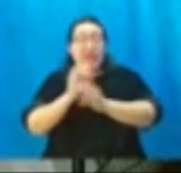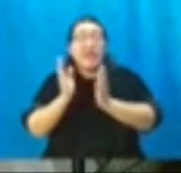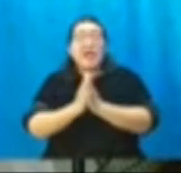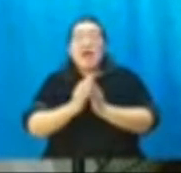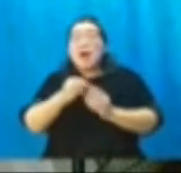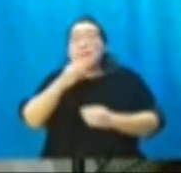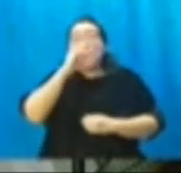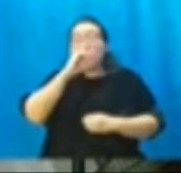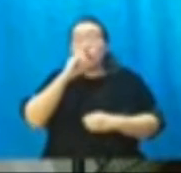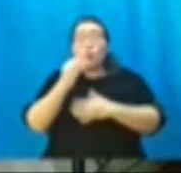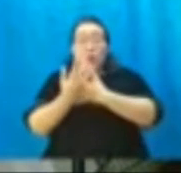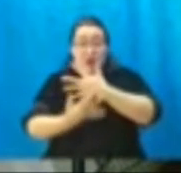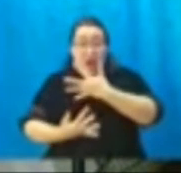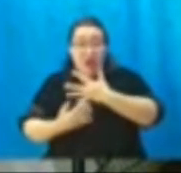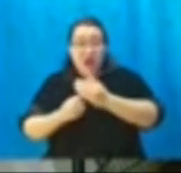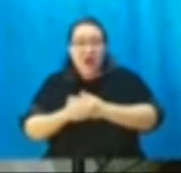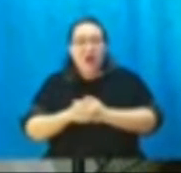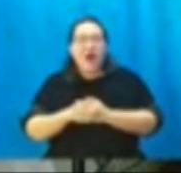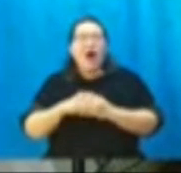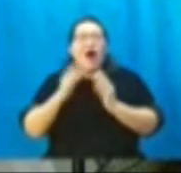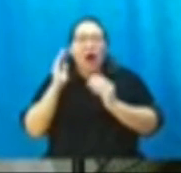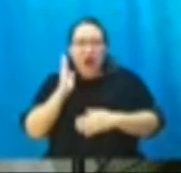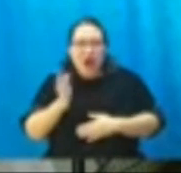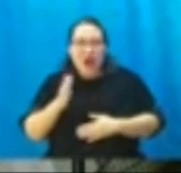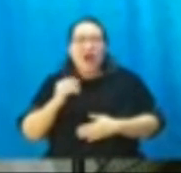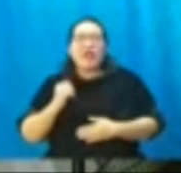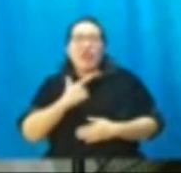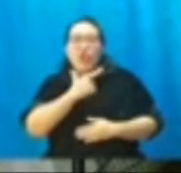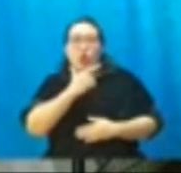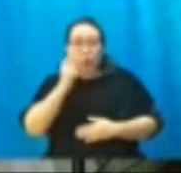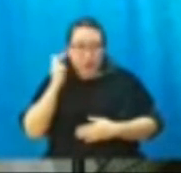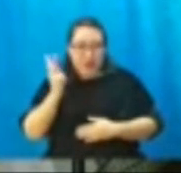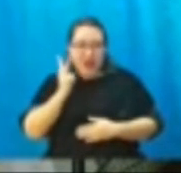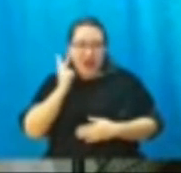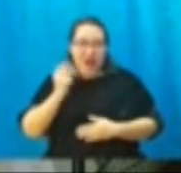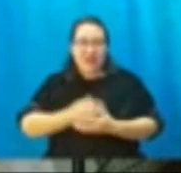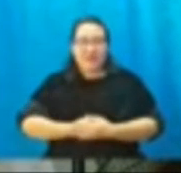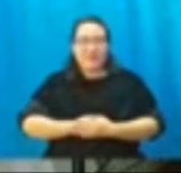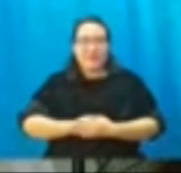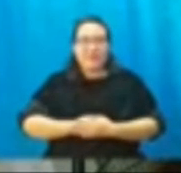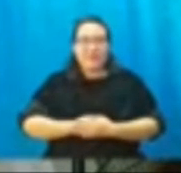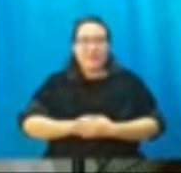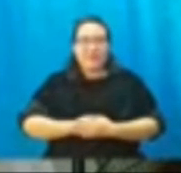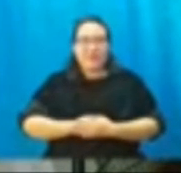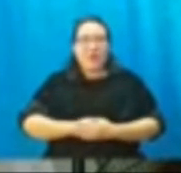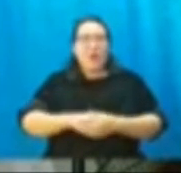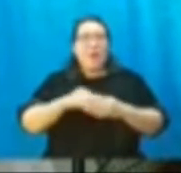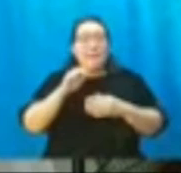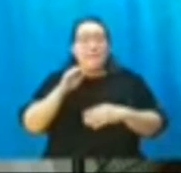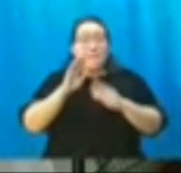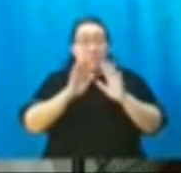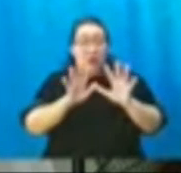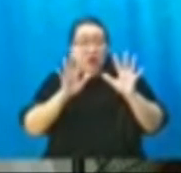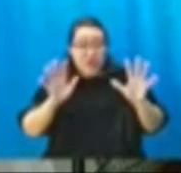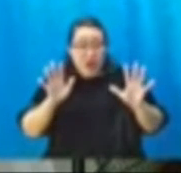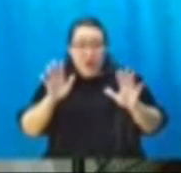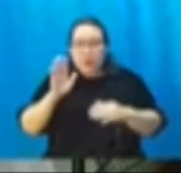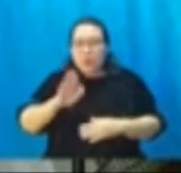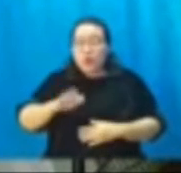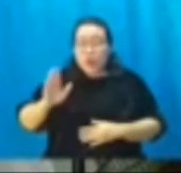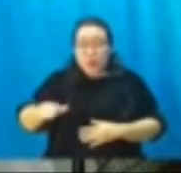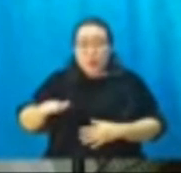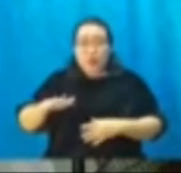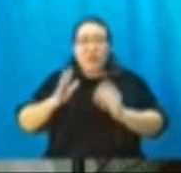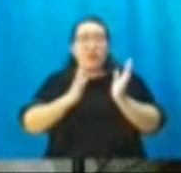kata-kata Yesus dengan gamblang Hai banyak dari murid-muridnya itu jadi Sekali lagi bukan sekedar